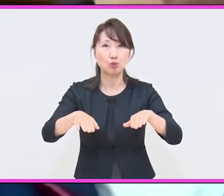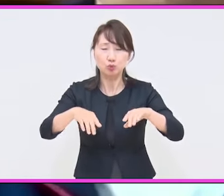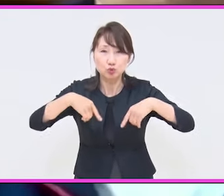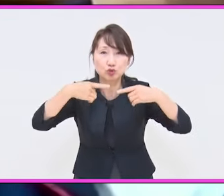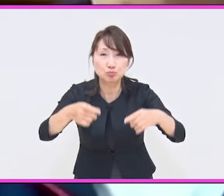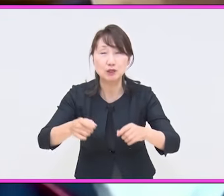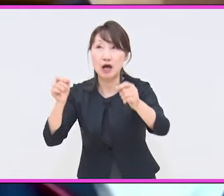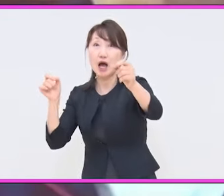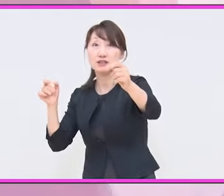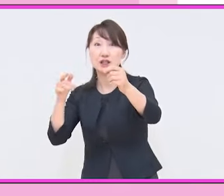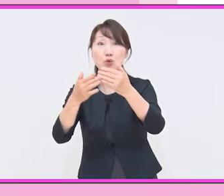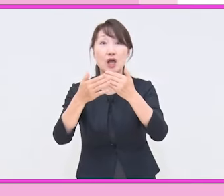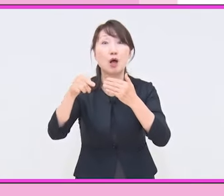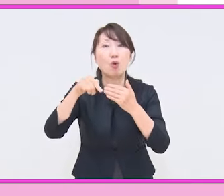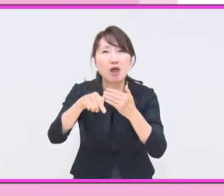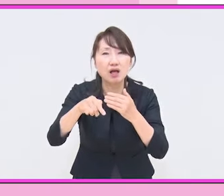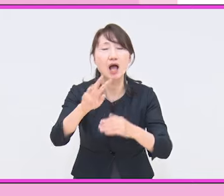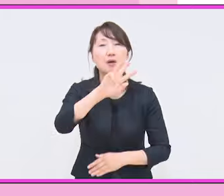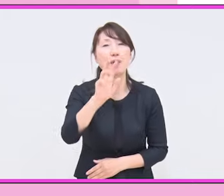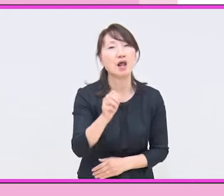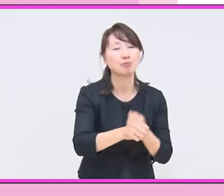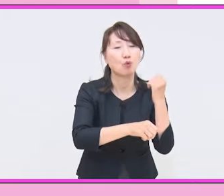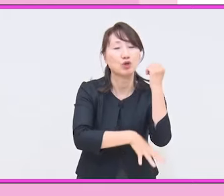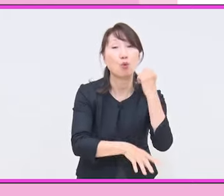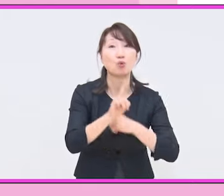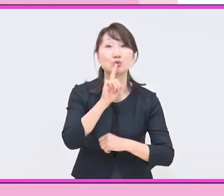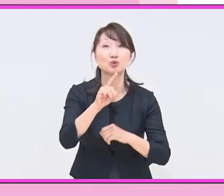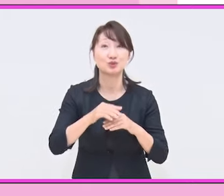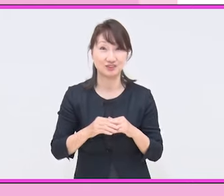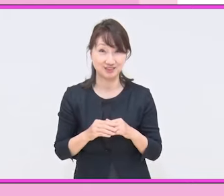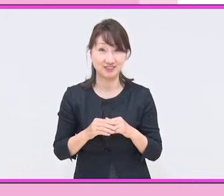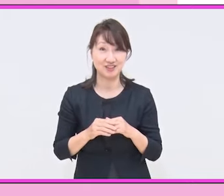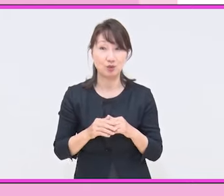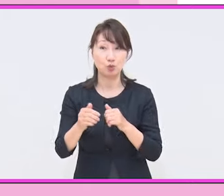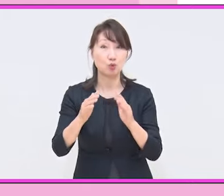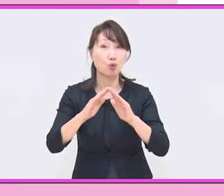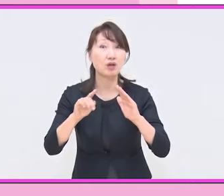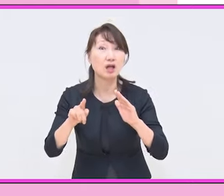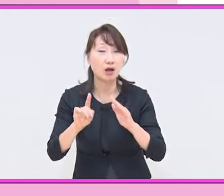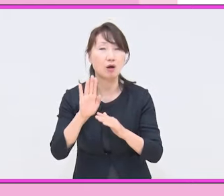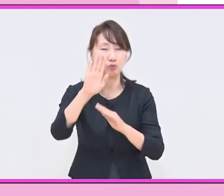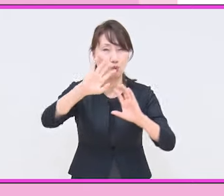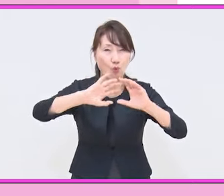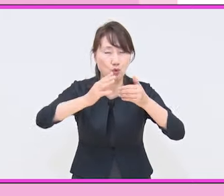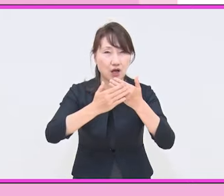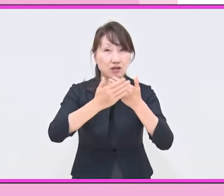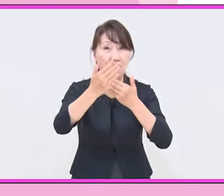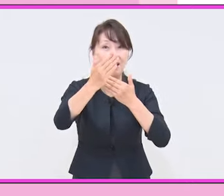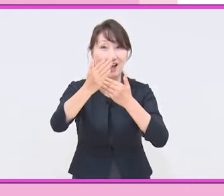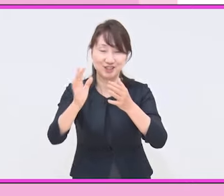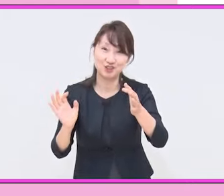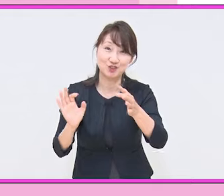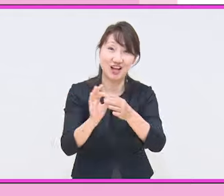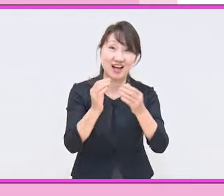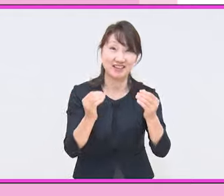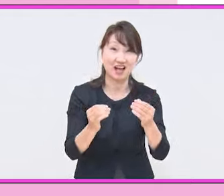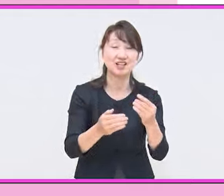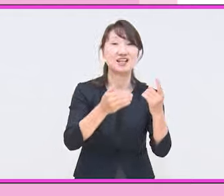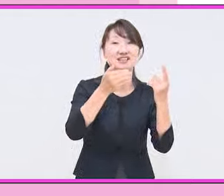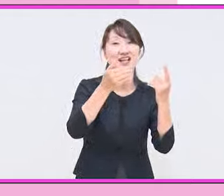大会がパラリンピックの原点と言われています。この競技会はやがて国際大会に発展し、